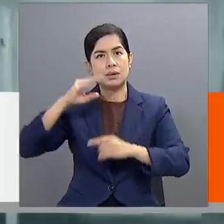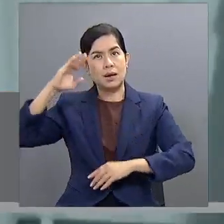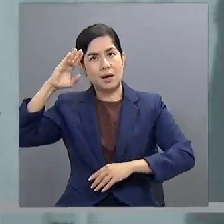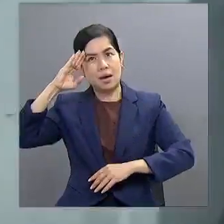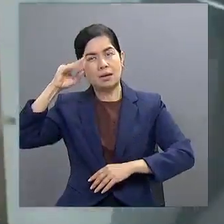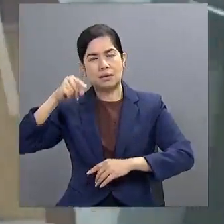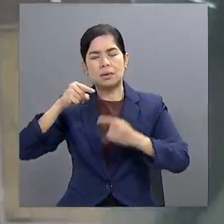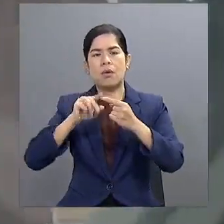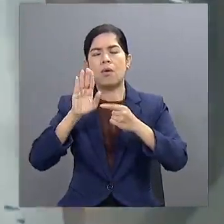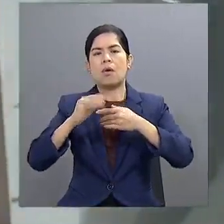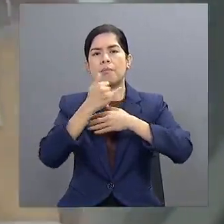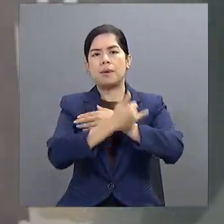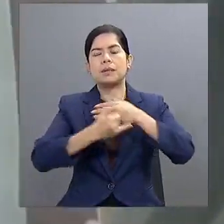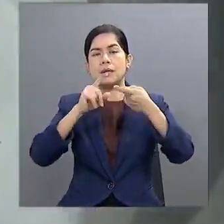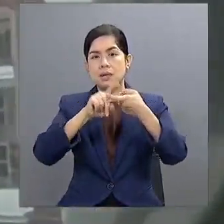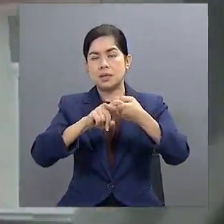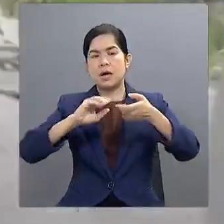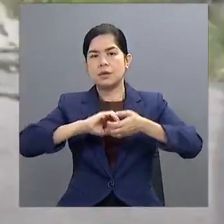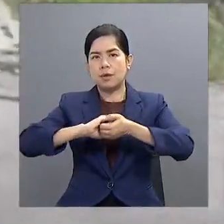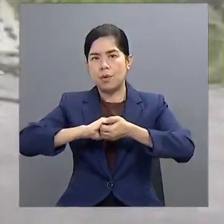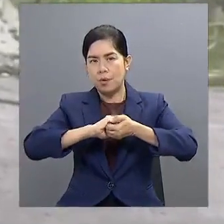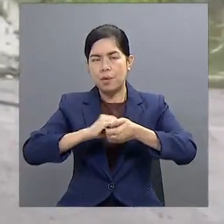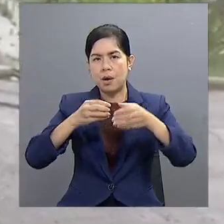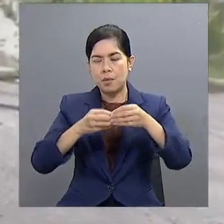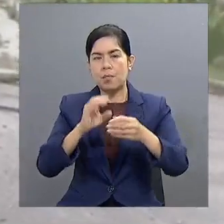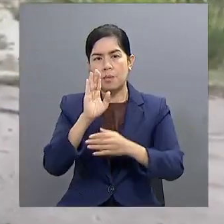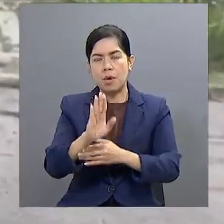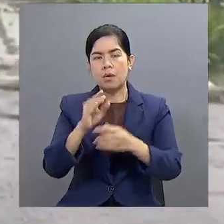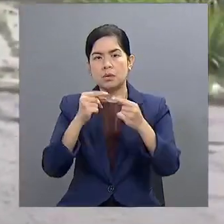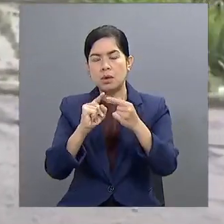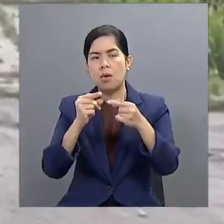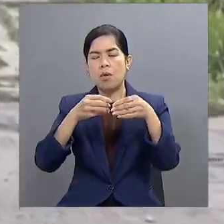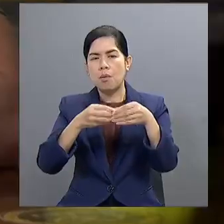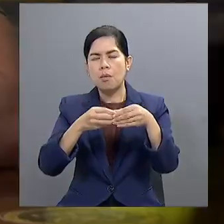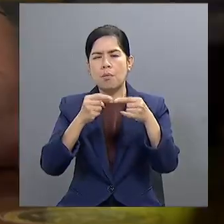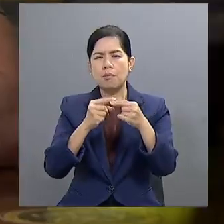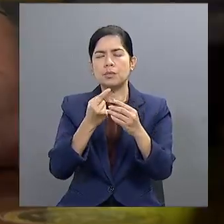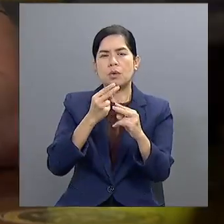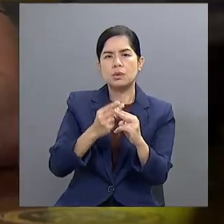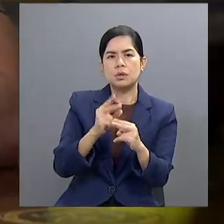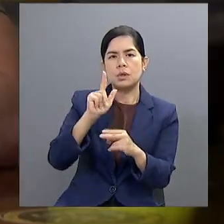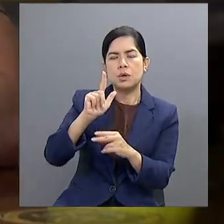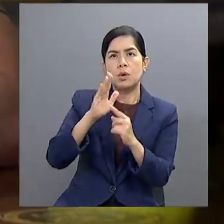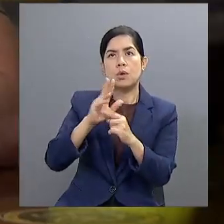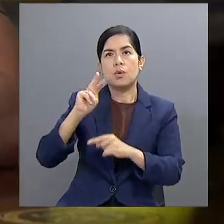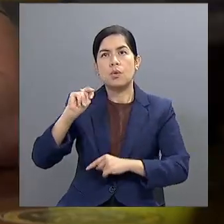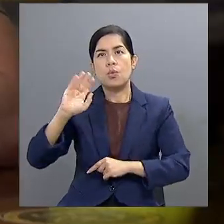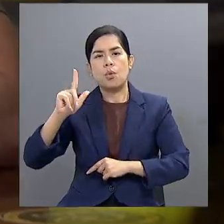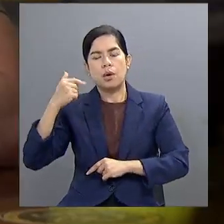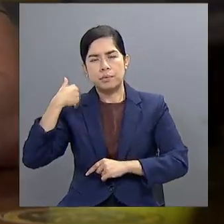ซึ่งร่วมมือกับกองกำลังแห่งสาธารณรัฐประชาชนลูฮันส์ทำให้สามารถยึดเมืองลีซีชานส์ได้ทั้ง